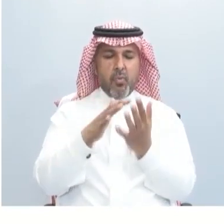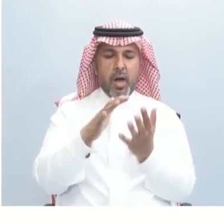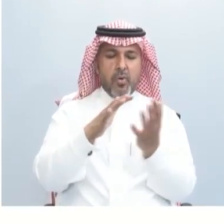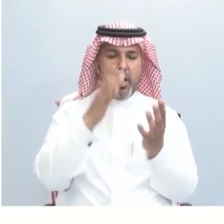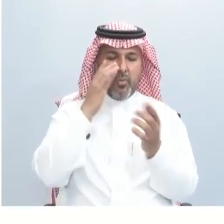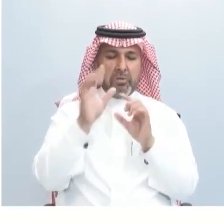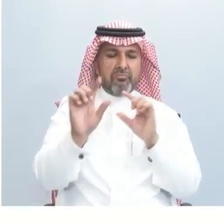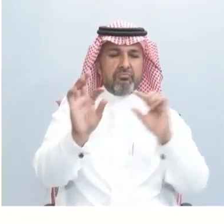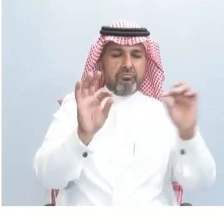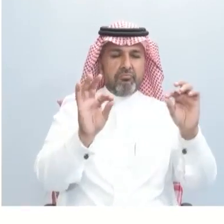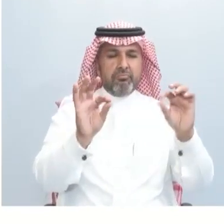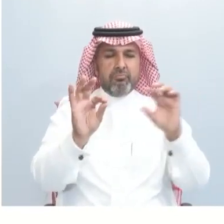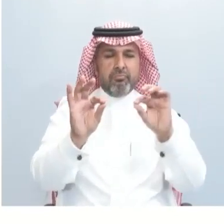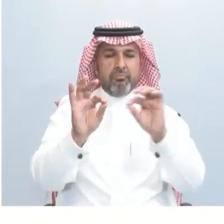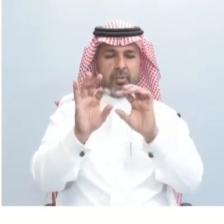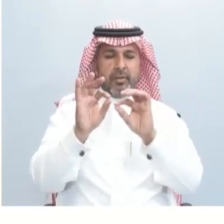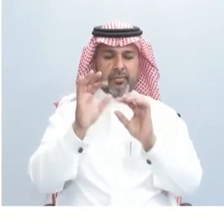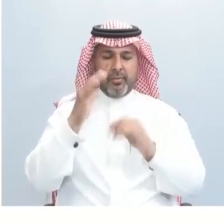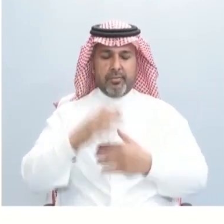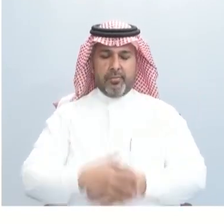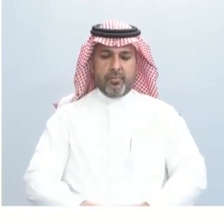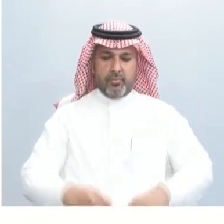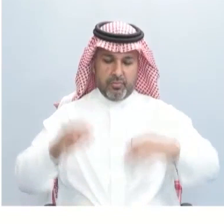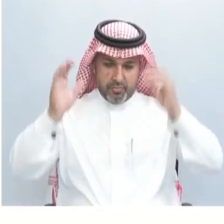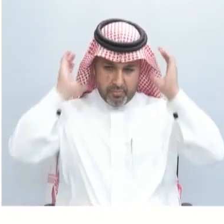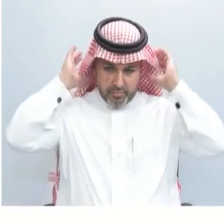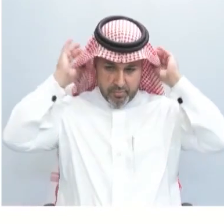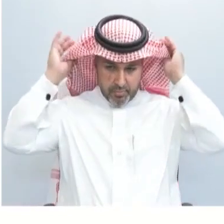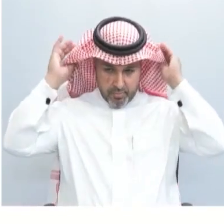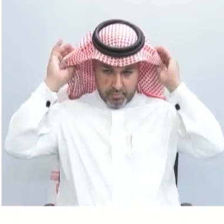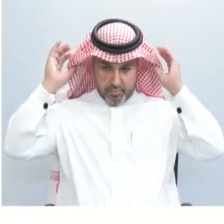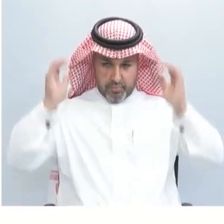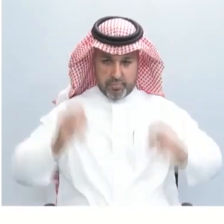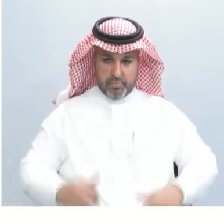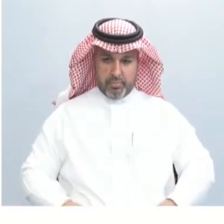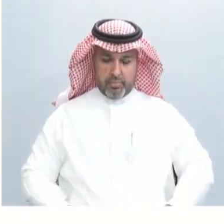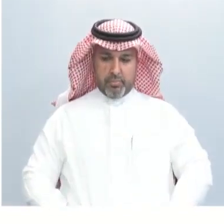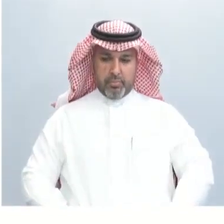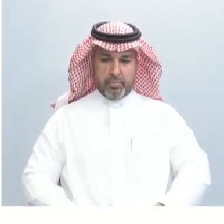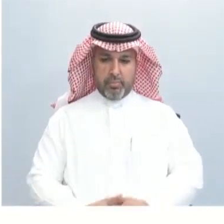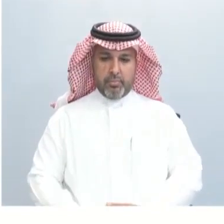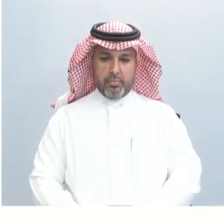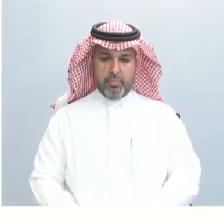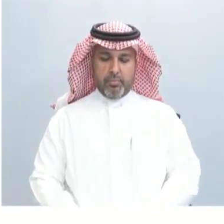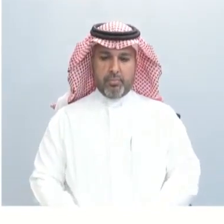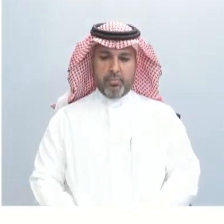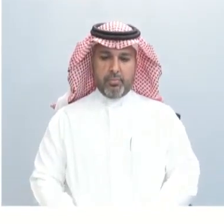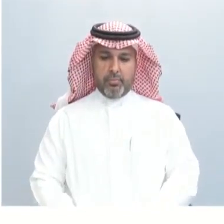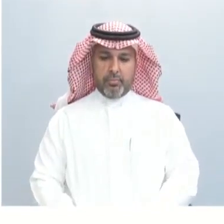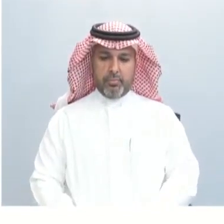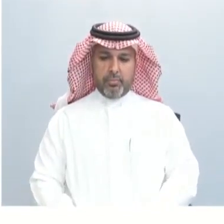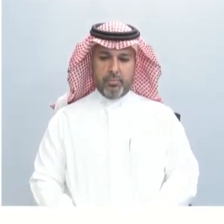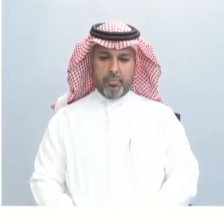الرابعه الثانيه مع الخامسه ثم الثالثه مع الرابعه الثالثه مع الخامسه ثم الرابعه مع الخامسه